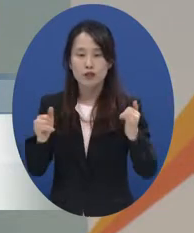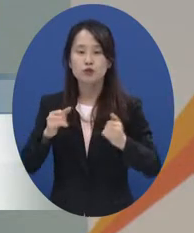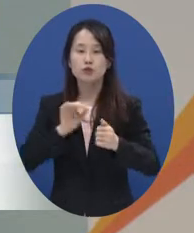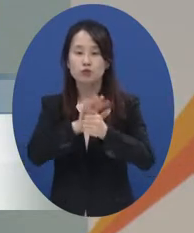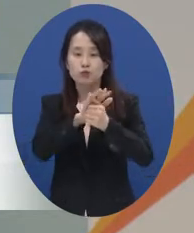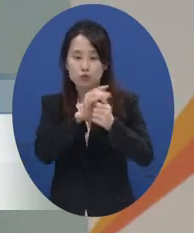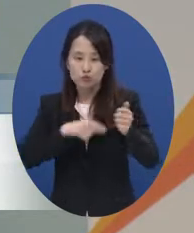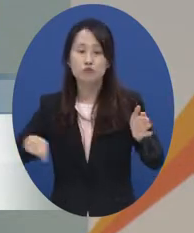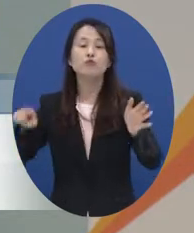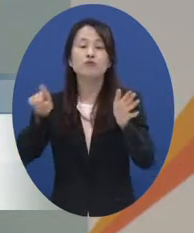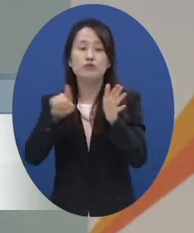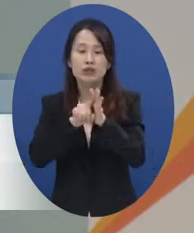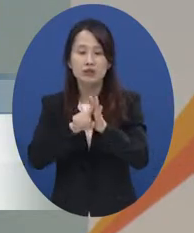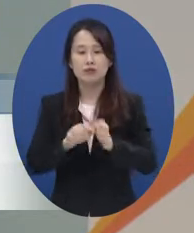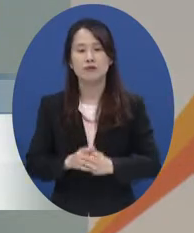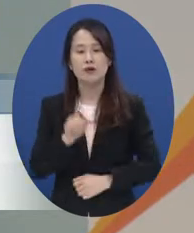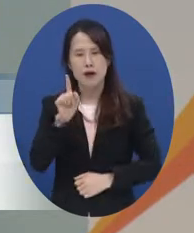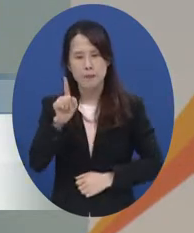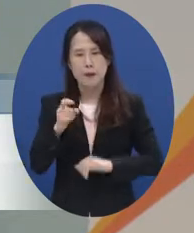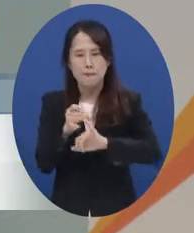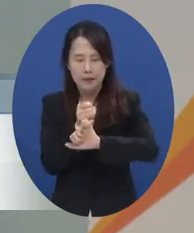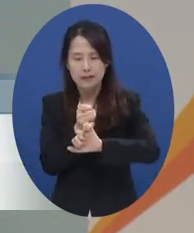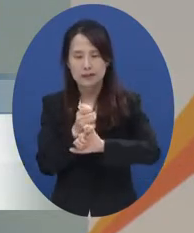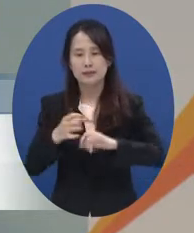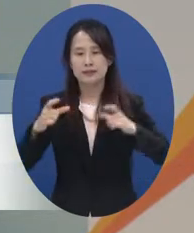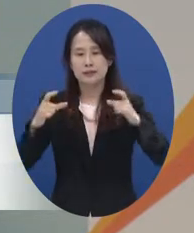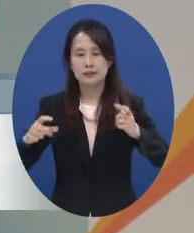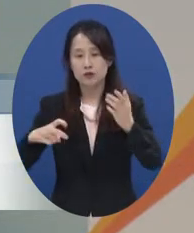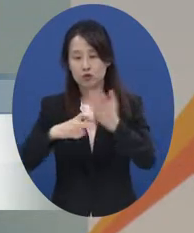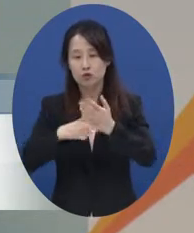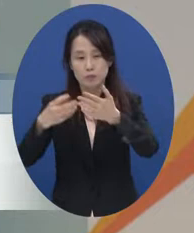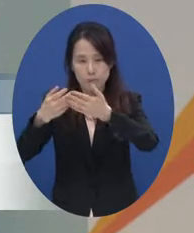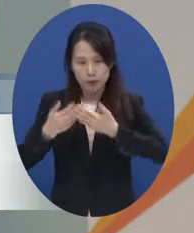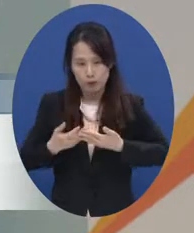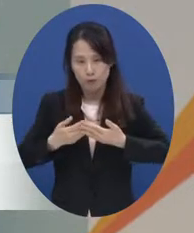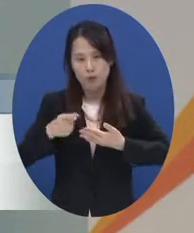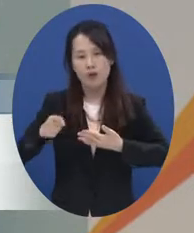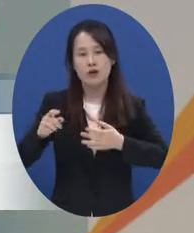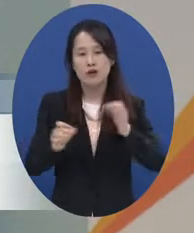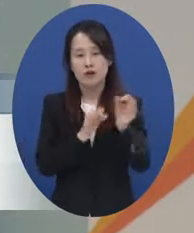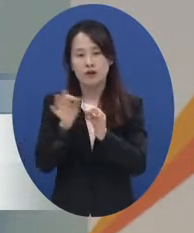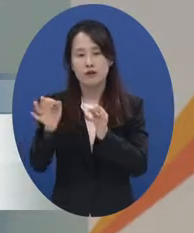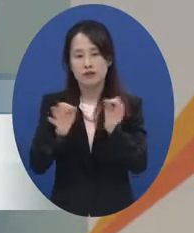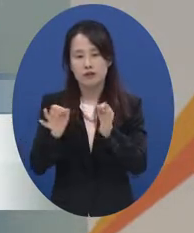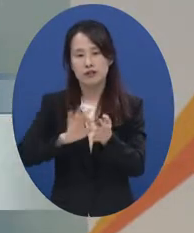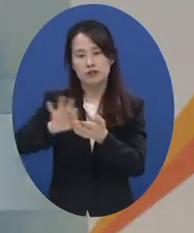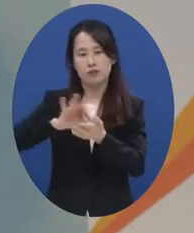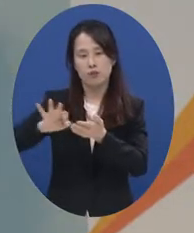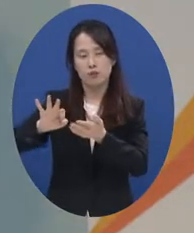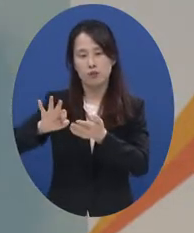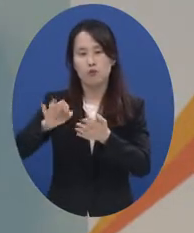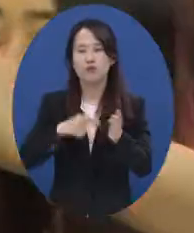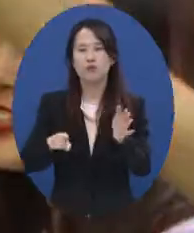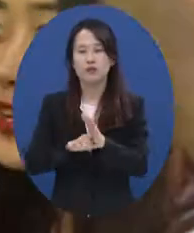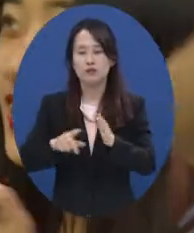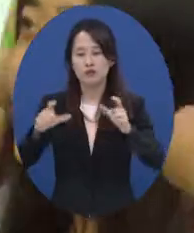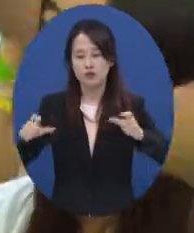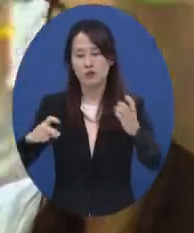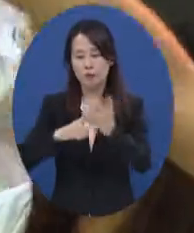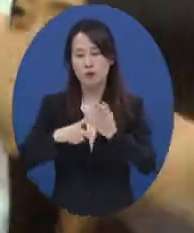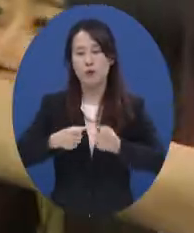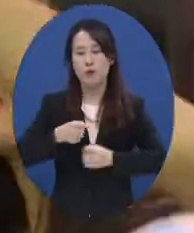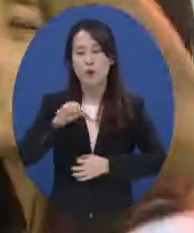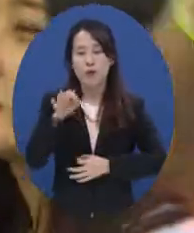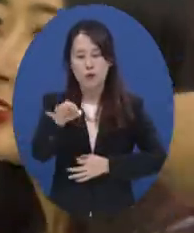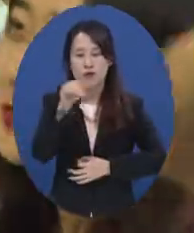해서 한 번은 반드시 받는 돈으로 동네 골목에 써라 라는 취지로 지역 화폐를 지급하고 있는 겁니다.